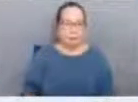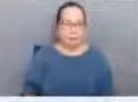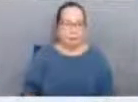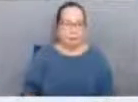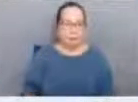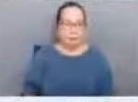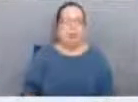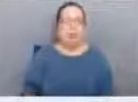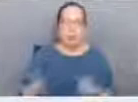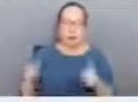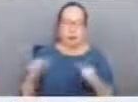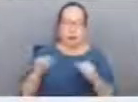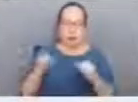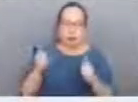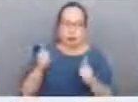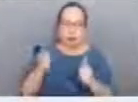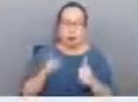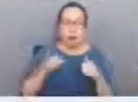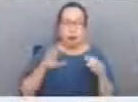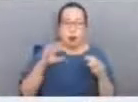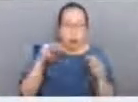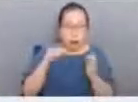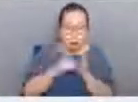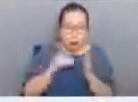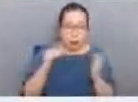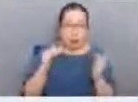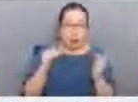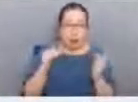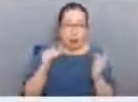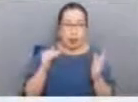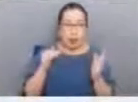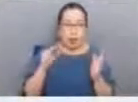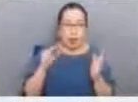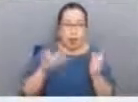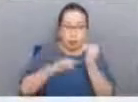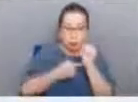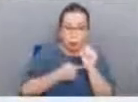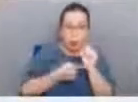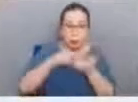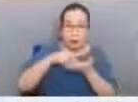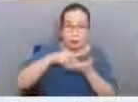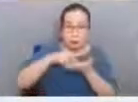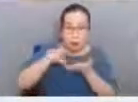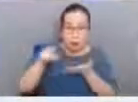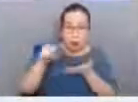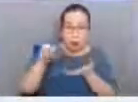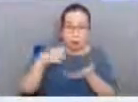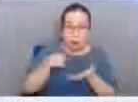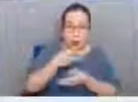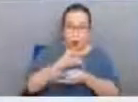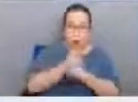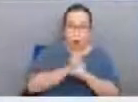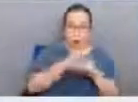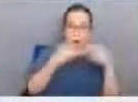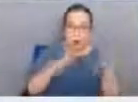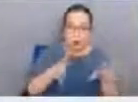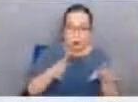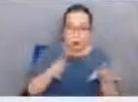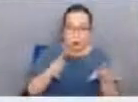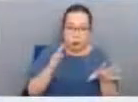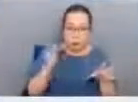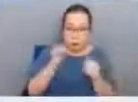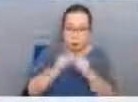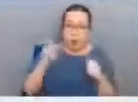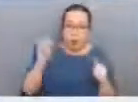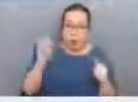30,000. Hindi, yung sekraki. Pagdating sa Enero, 10,000 rin ang babayaran. I-extend lang namin yung long term